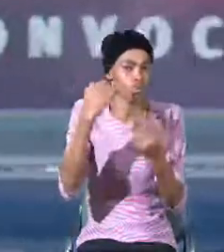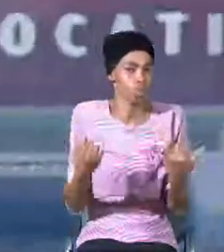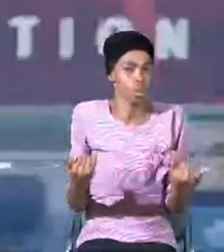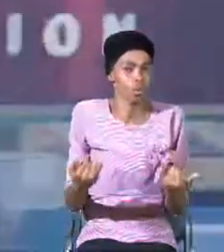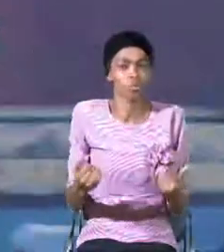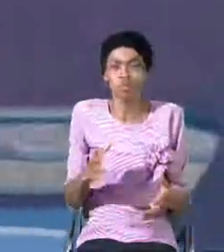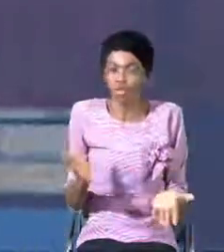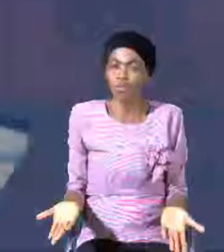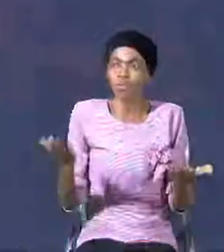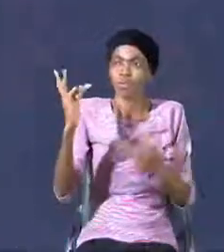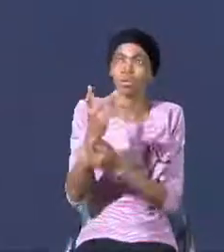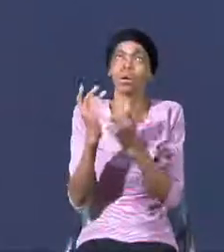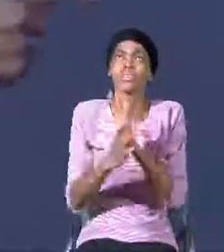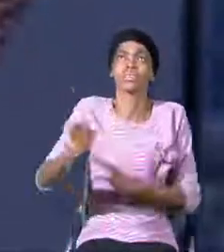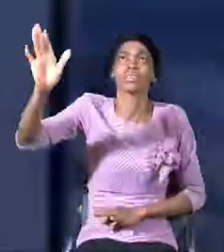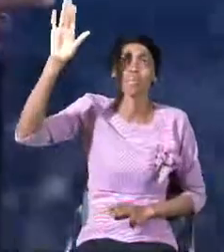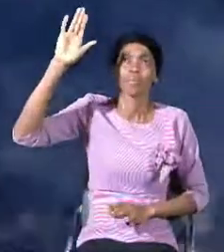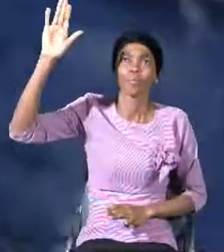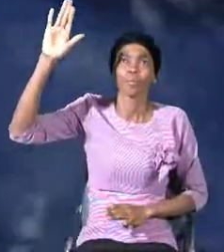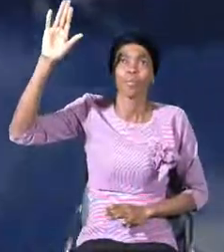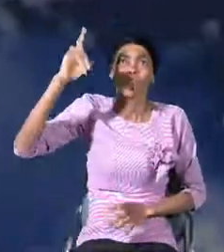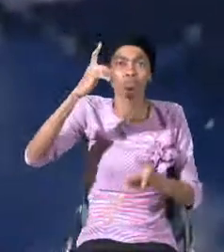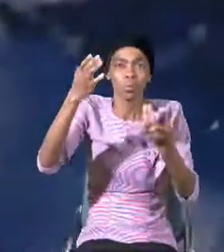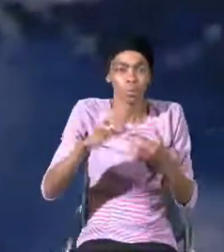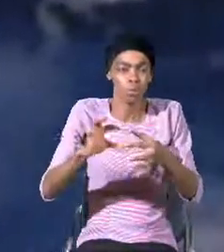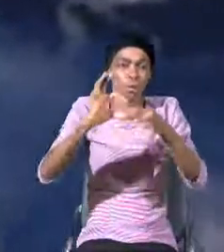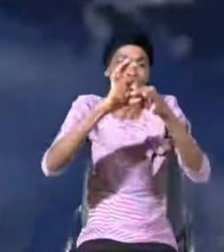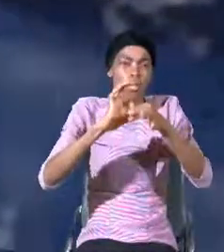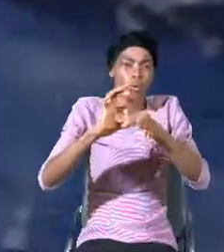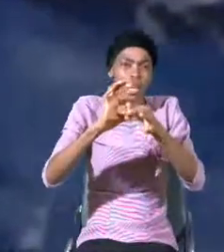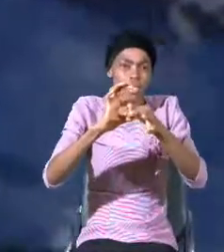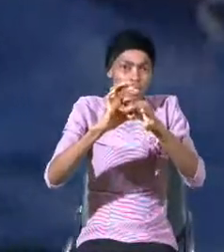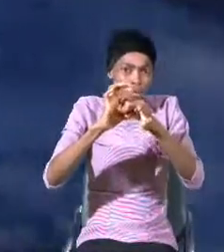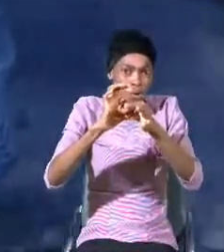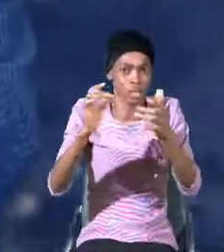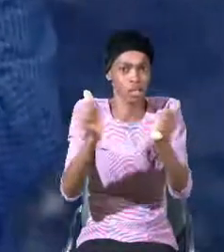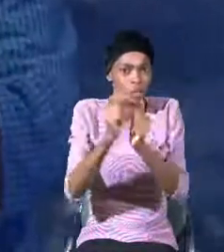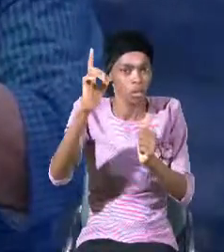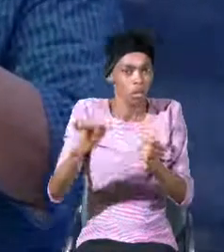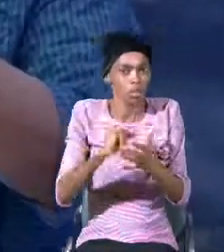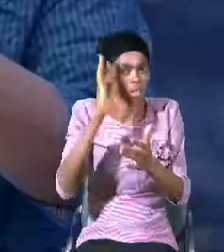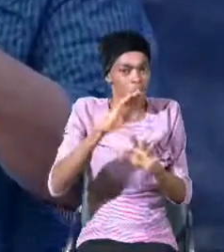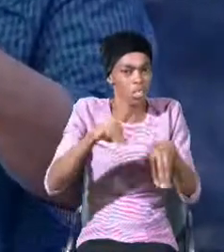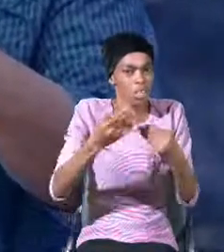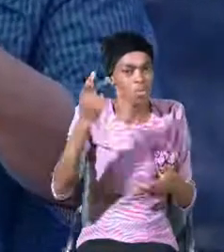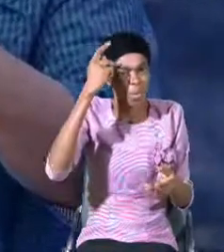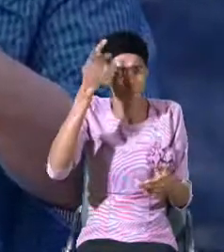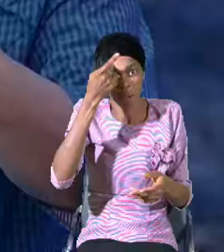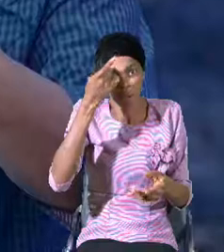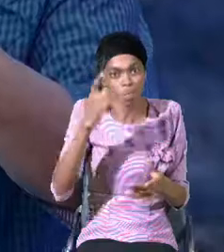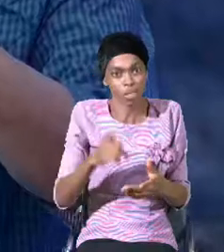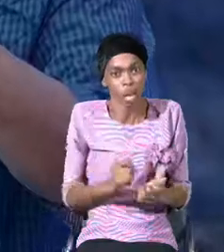maintenant. Lève ta main, lève ta main. Tu veux te connecter à ce Dieu qui va te donner une